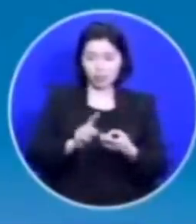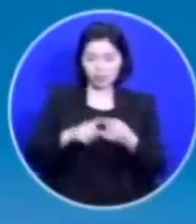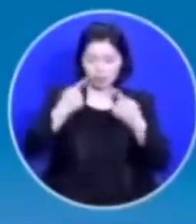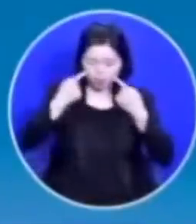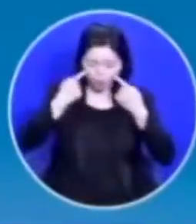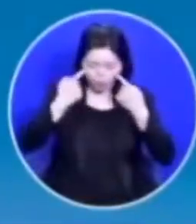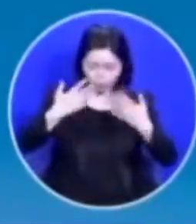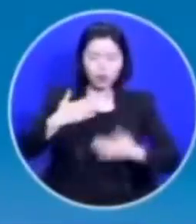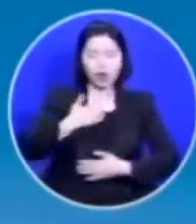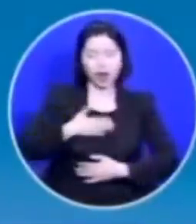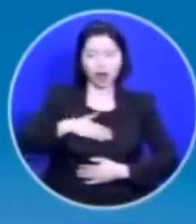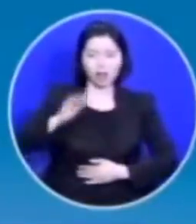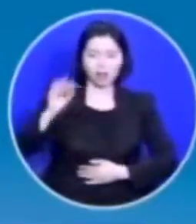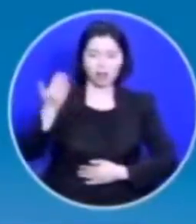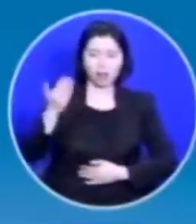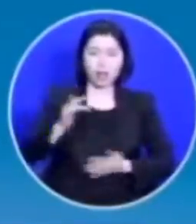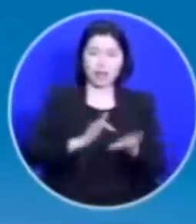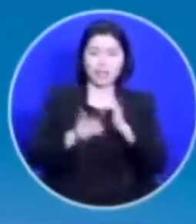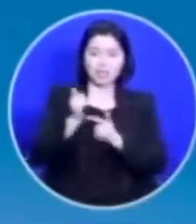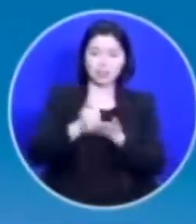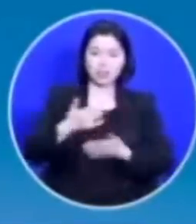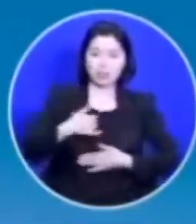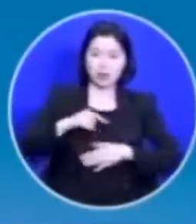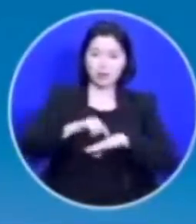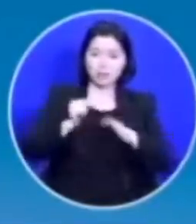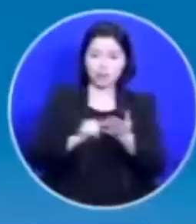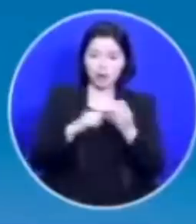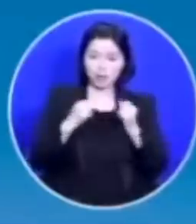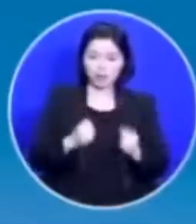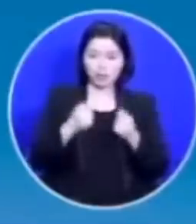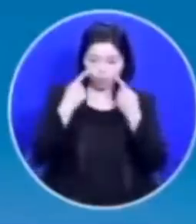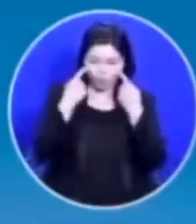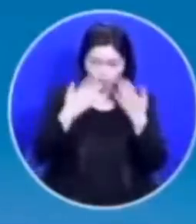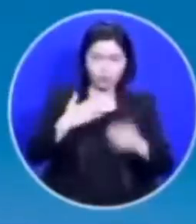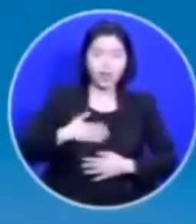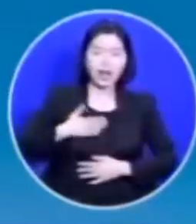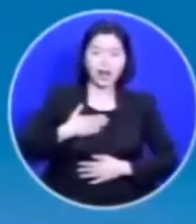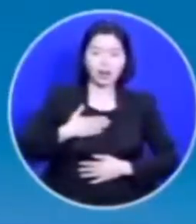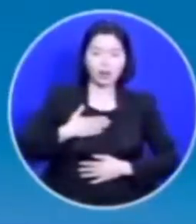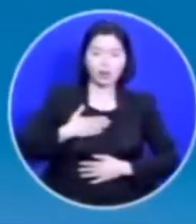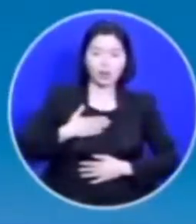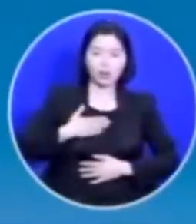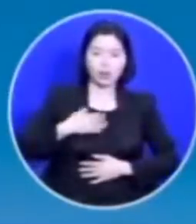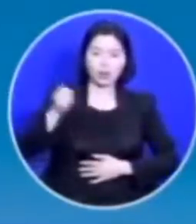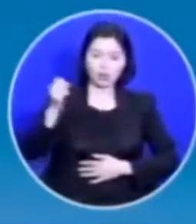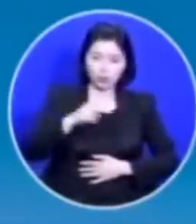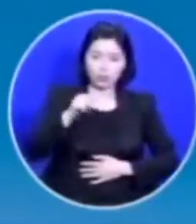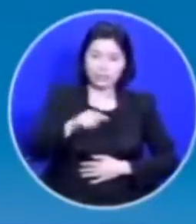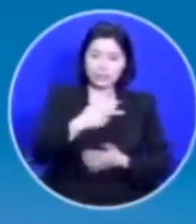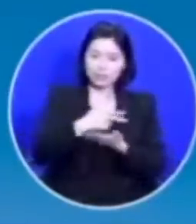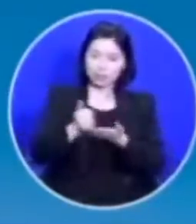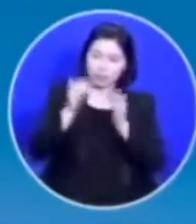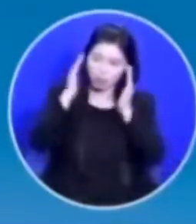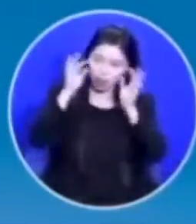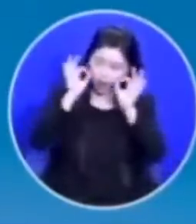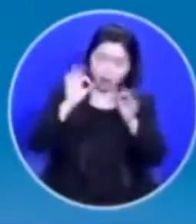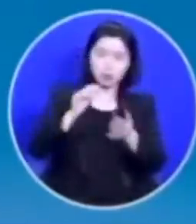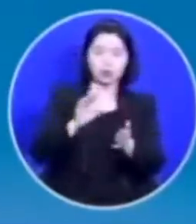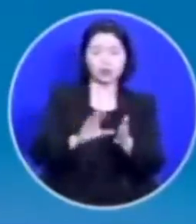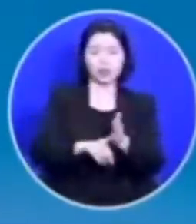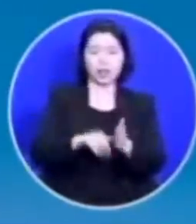하셔야 예수님이 내 마음 에 오신 것을 분명하게 알고 또 그 주님을 바라볼 때